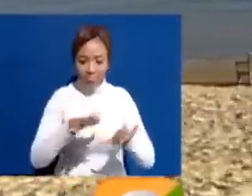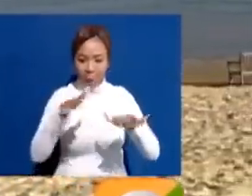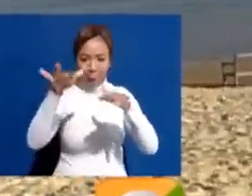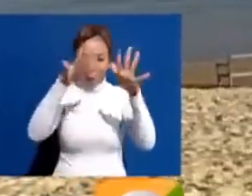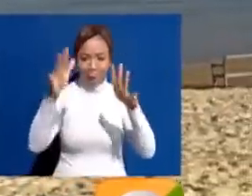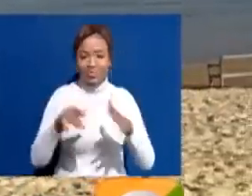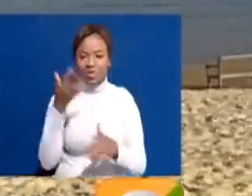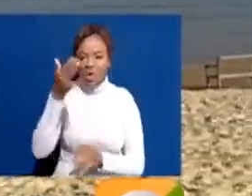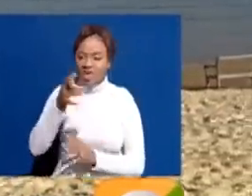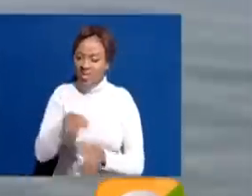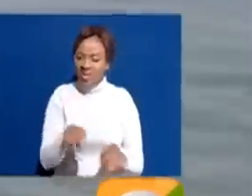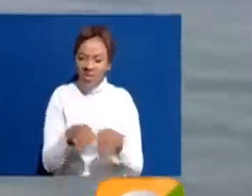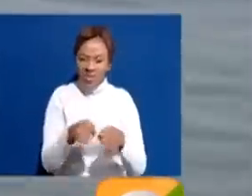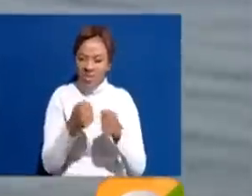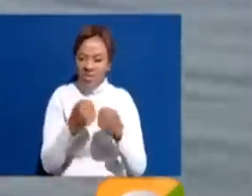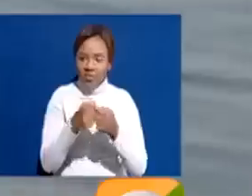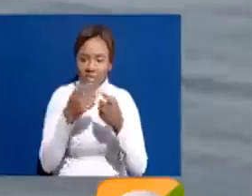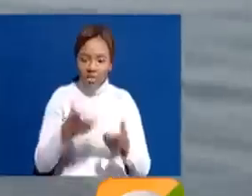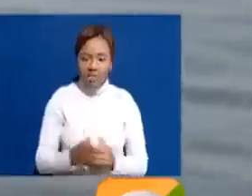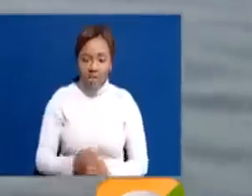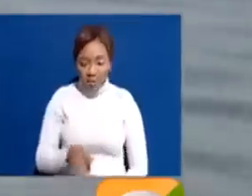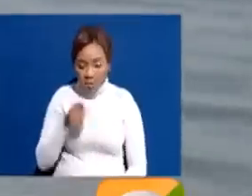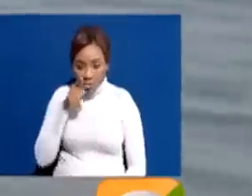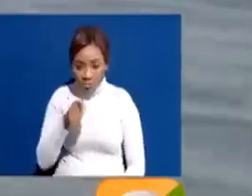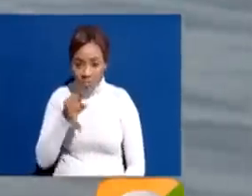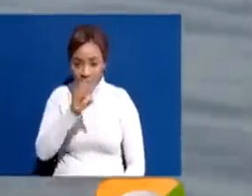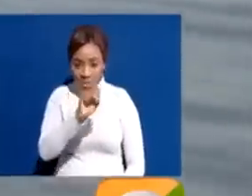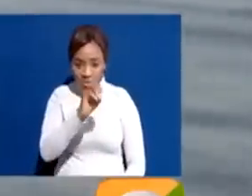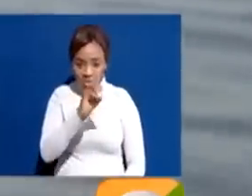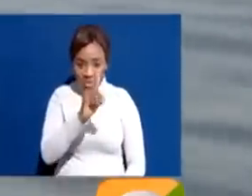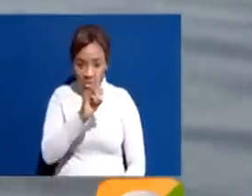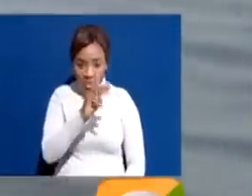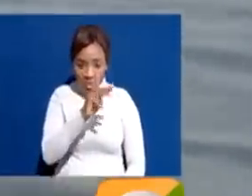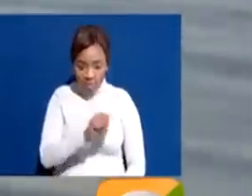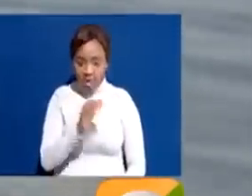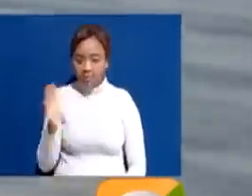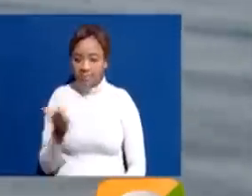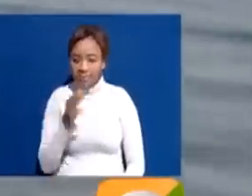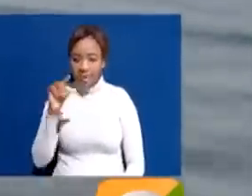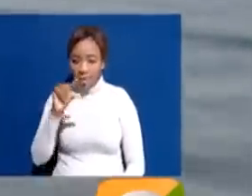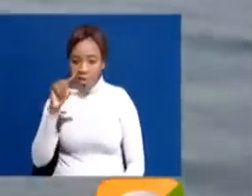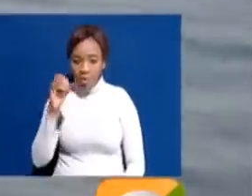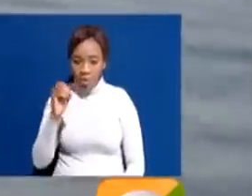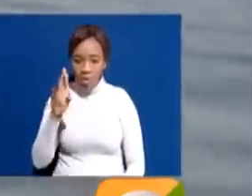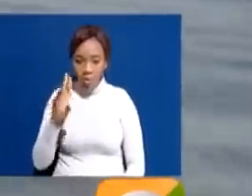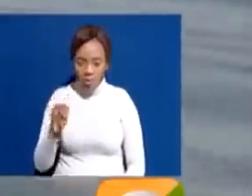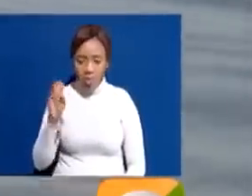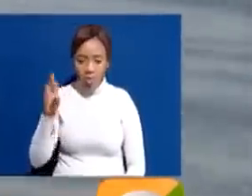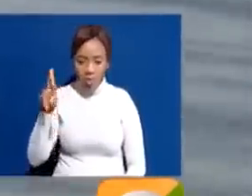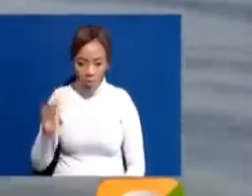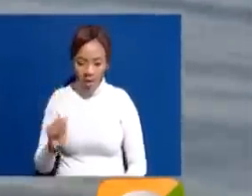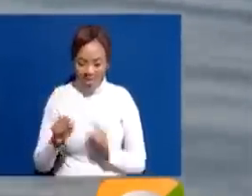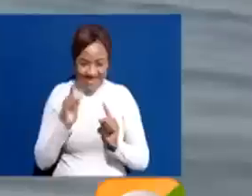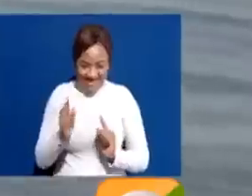maovu kupita kiasi. Sodom and Amora, there were two villages here belongs to Lut, the prophet